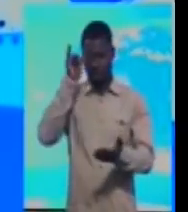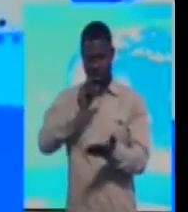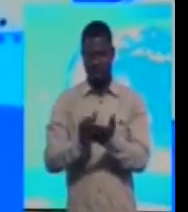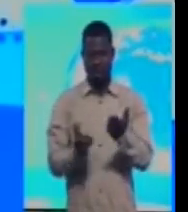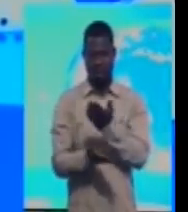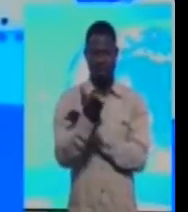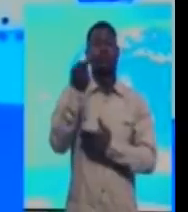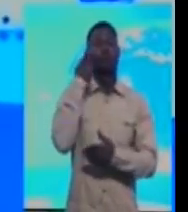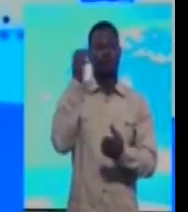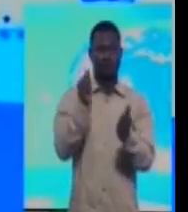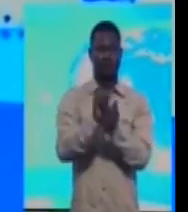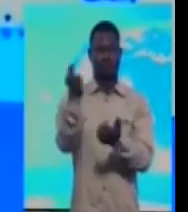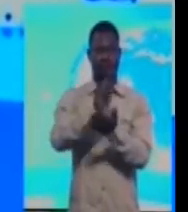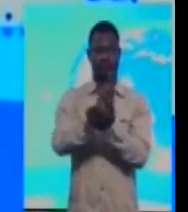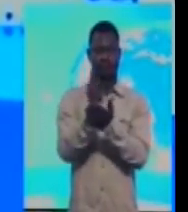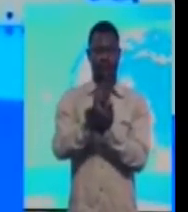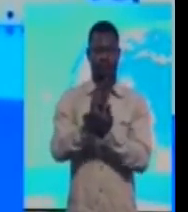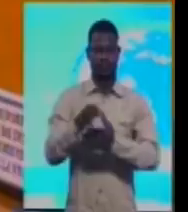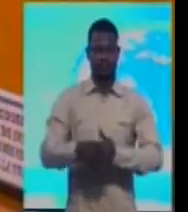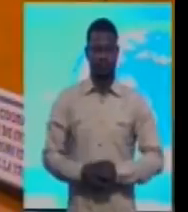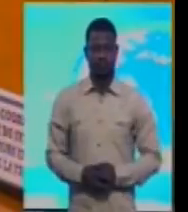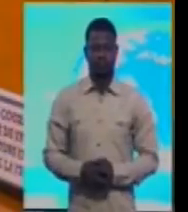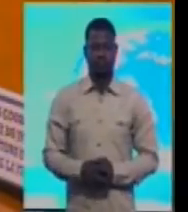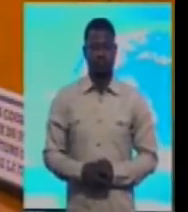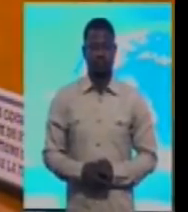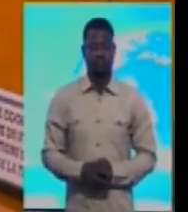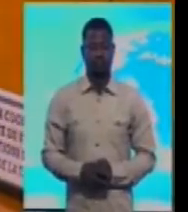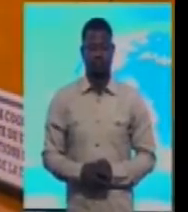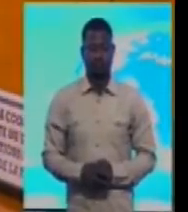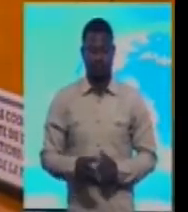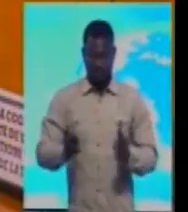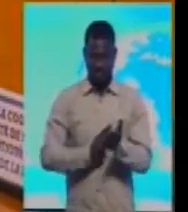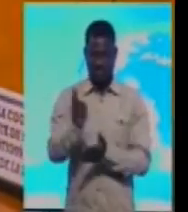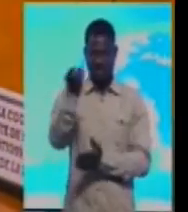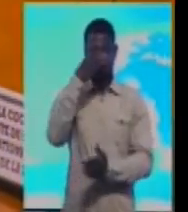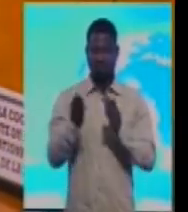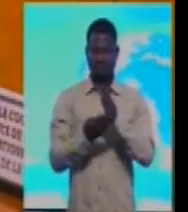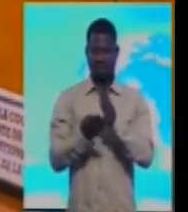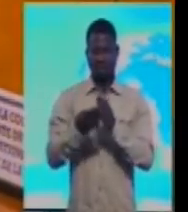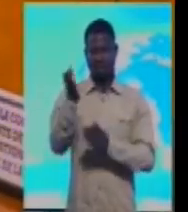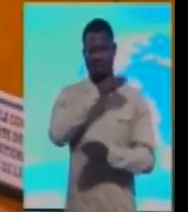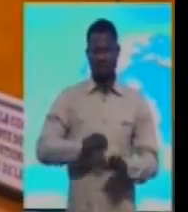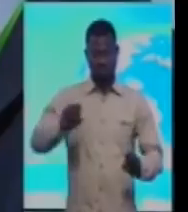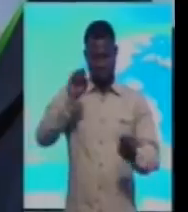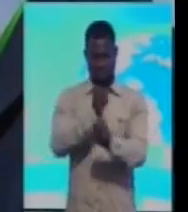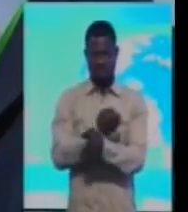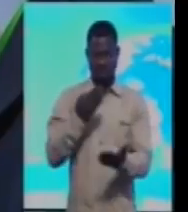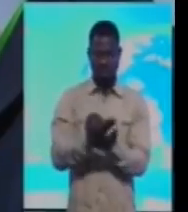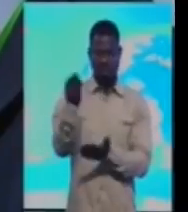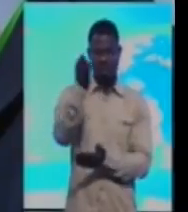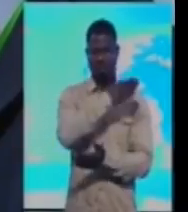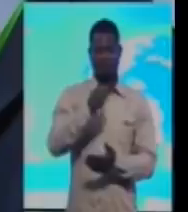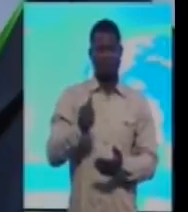détails avec Zoubaviel David Dabiré. Utiliser les banques, les systèmes de finances et les sociétés de mobile monnaie